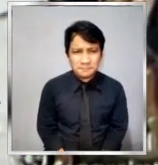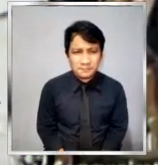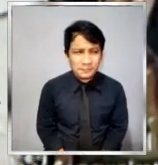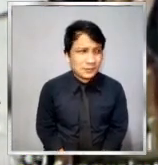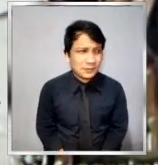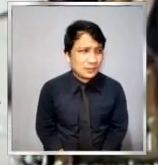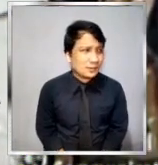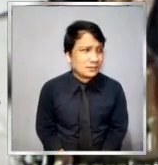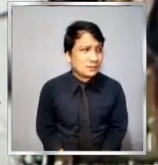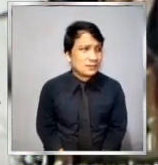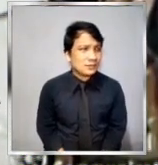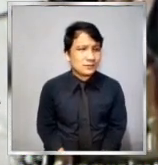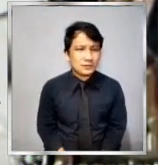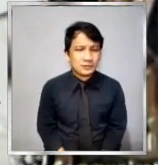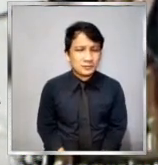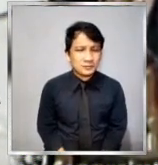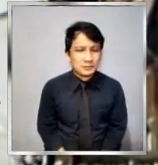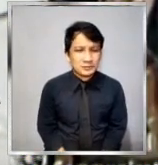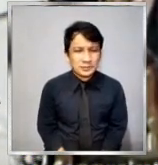So,